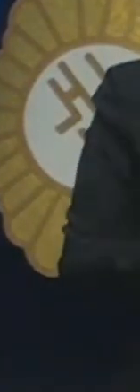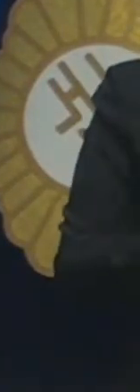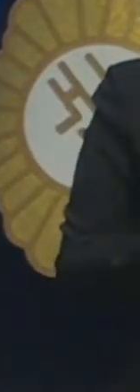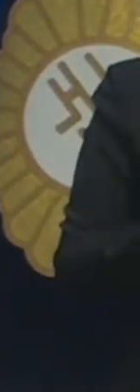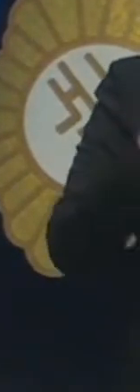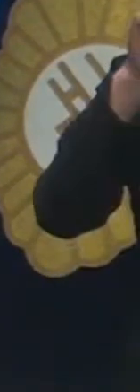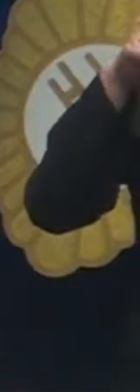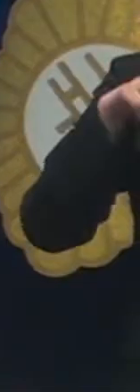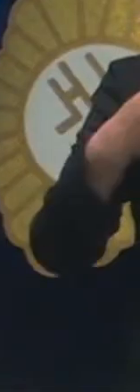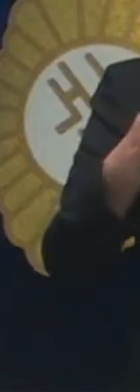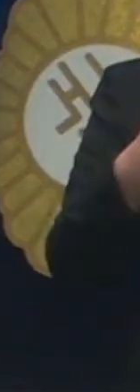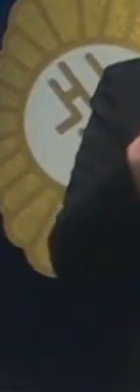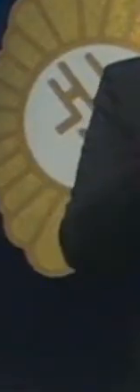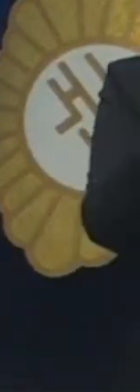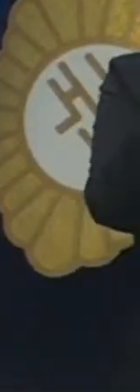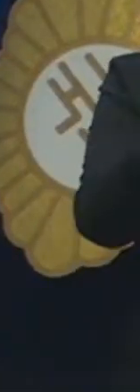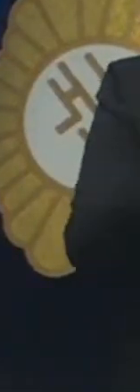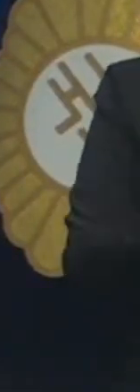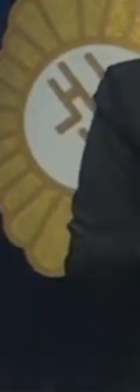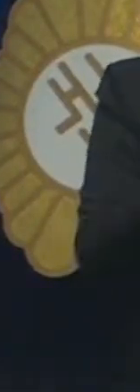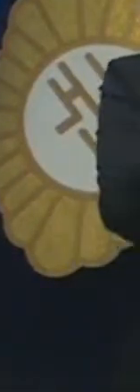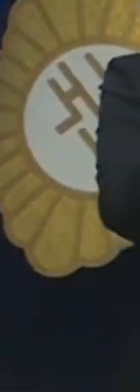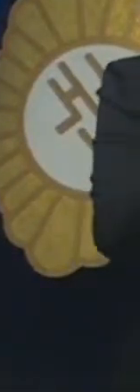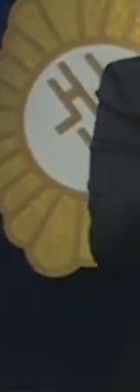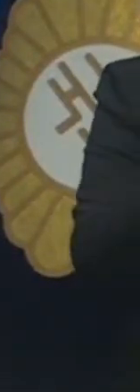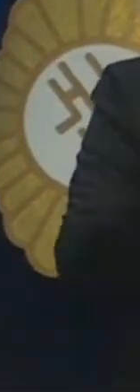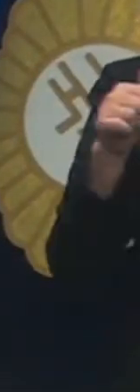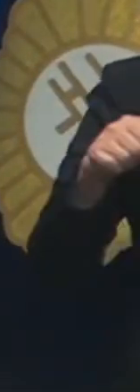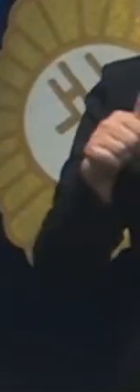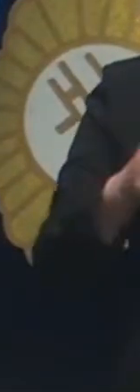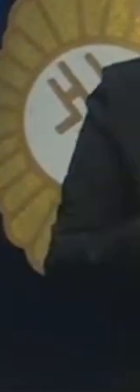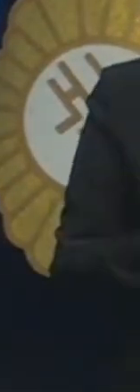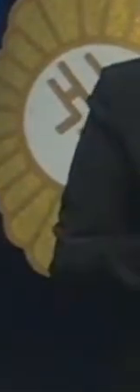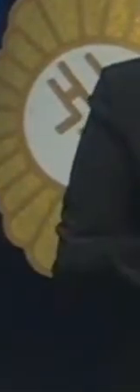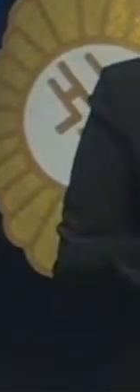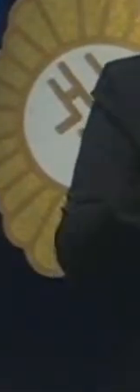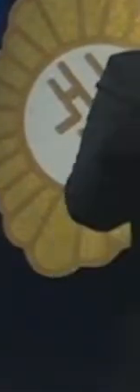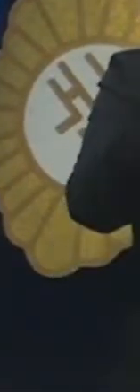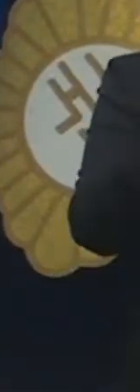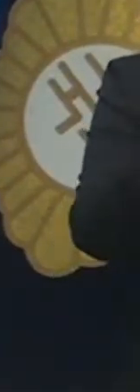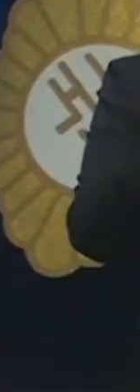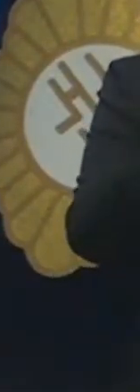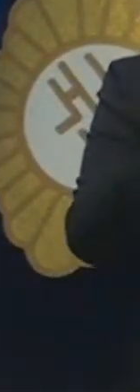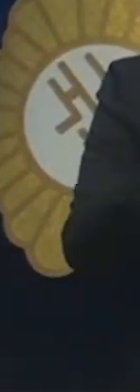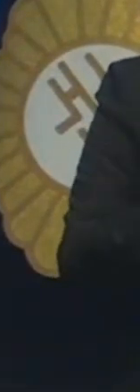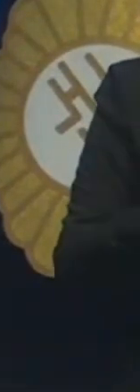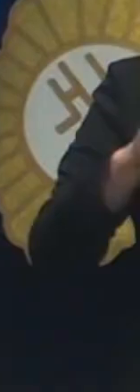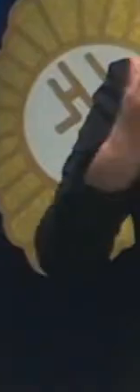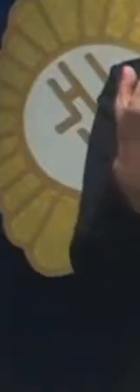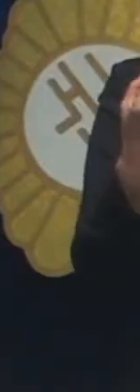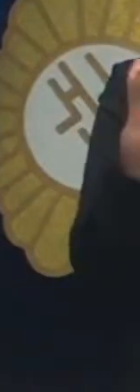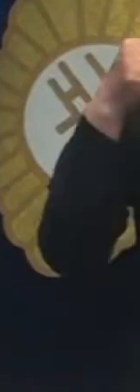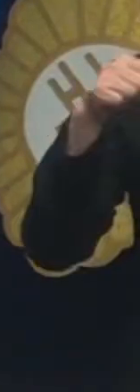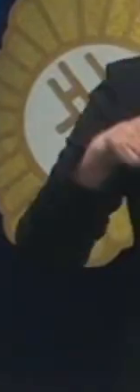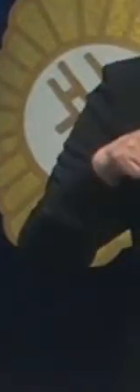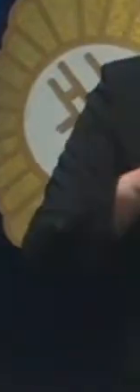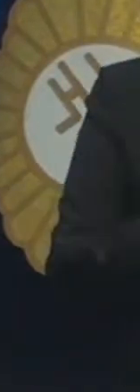위원장님, 강준영 더불어민주당 간사님, 강민국 국민의힘